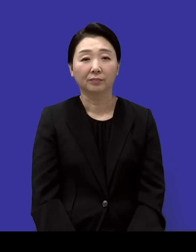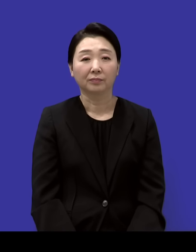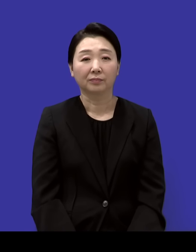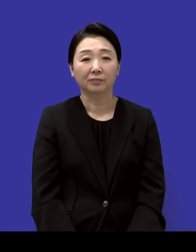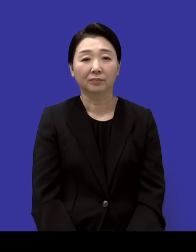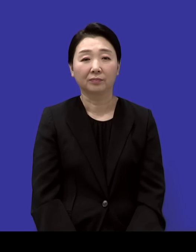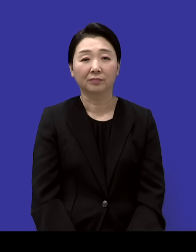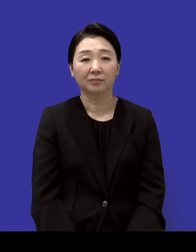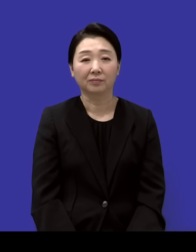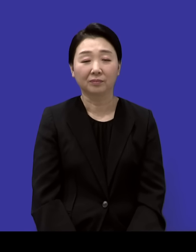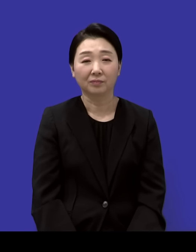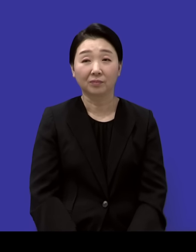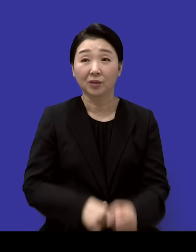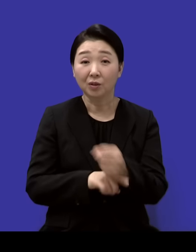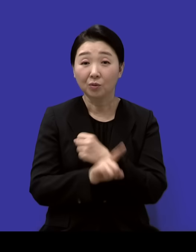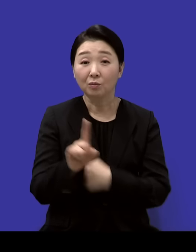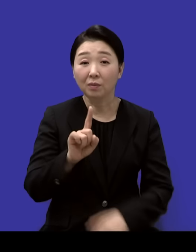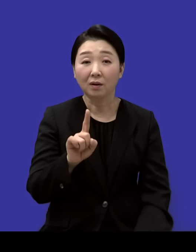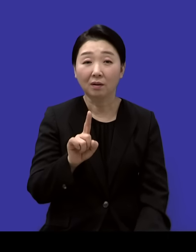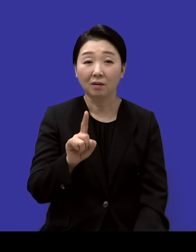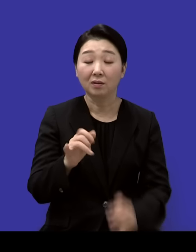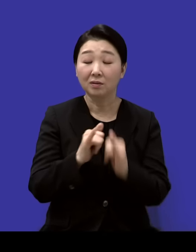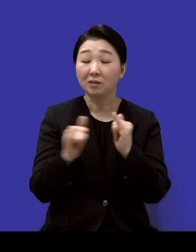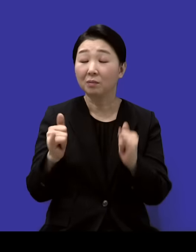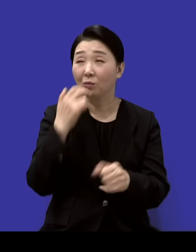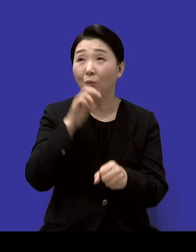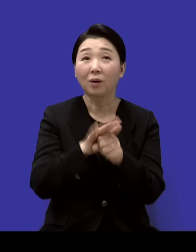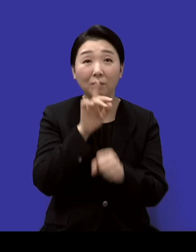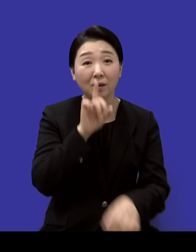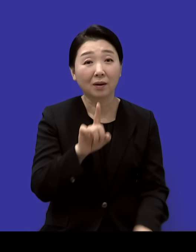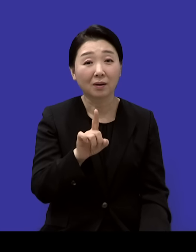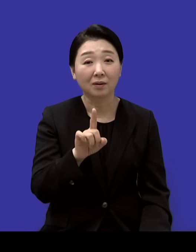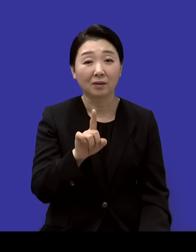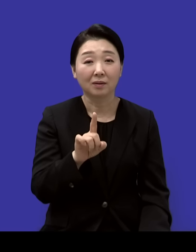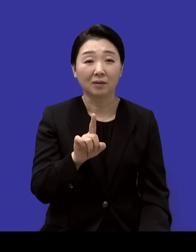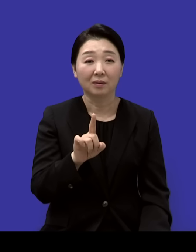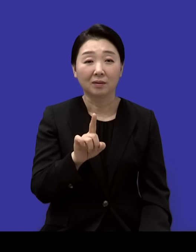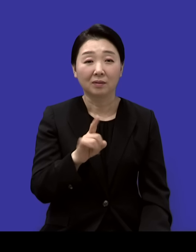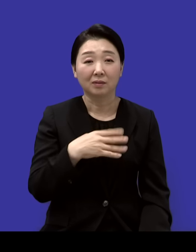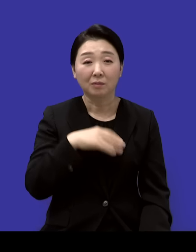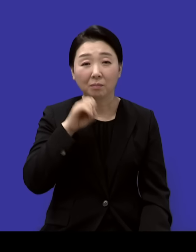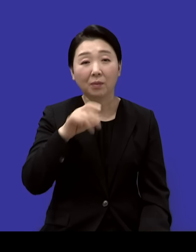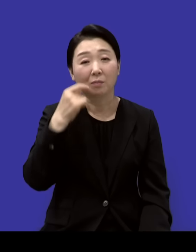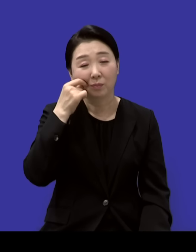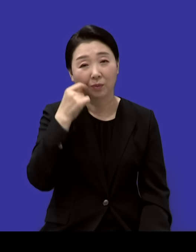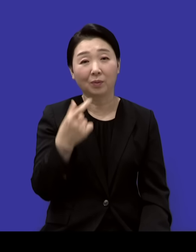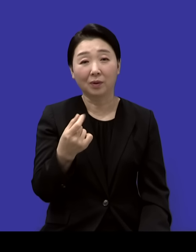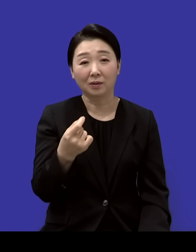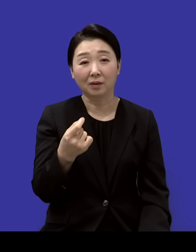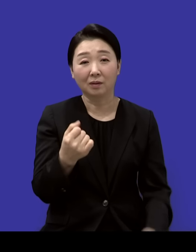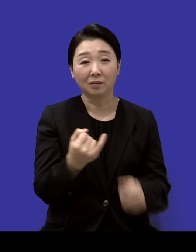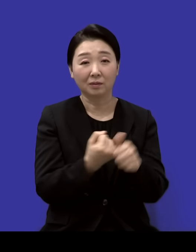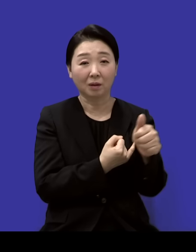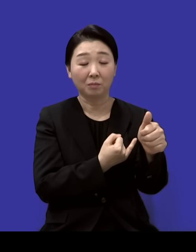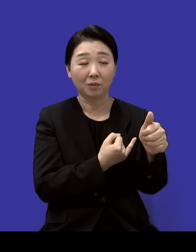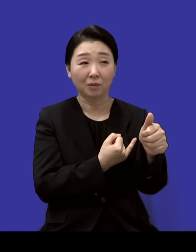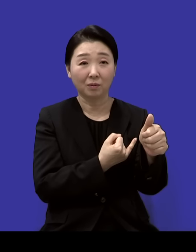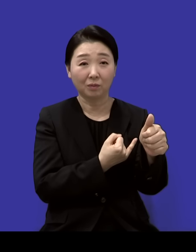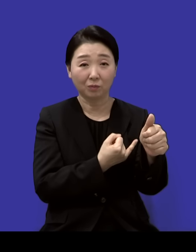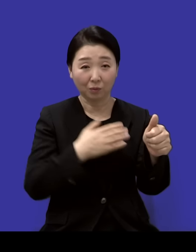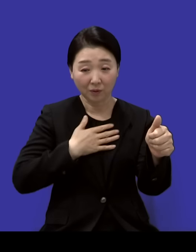참 이런 이유를 얘기하면 사람들이 되게 어이없어 하는데요. 맞아요. 그래서 참 말을 더 못했던 것 예. 같아요. 남편에게도 아무도 제가